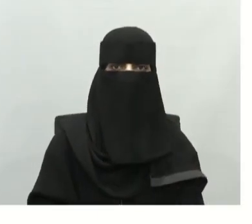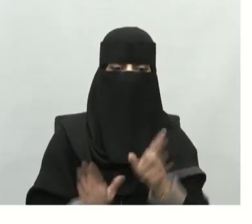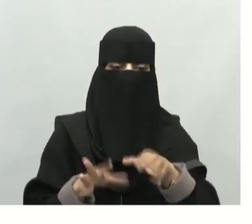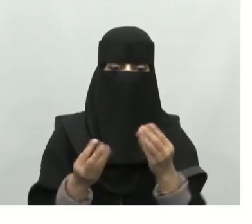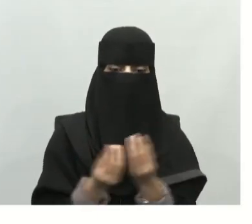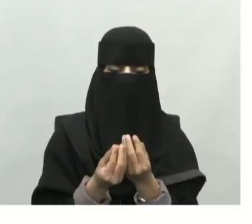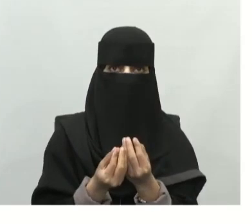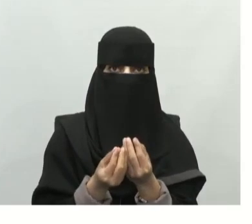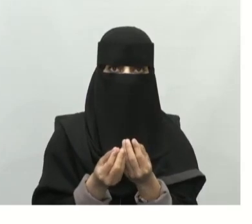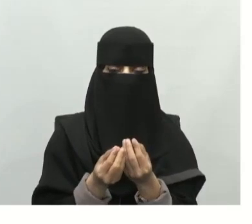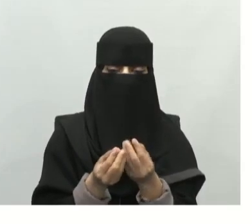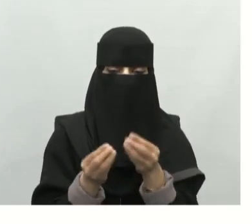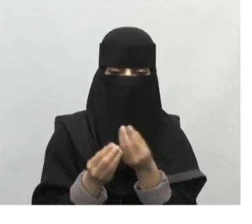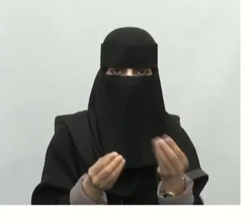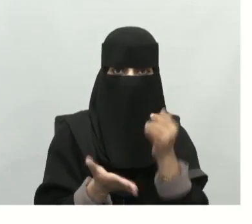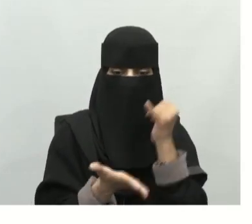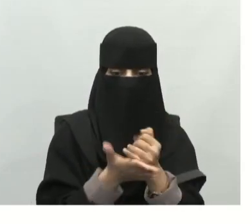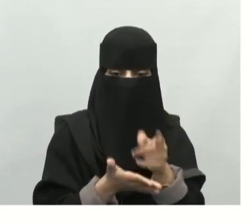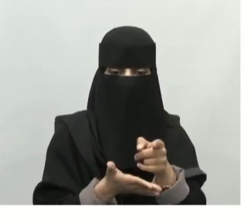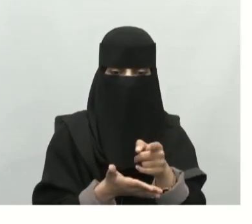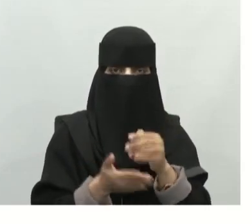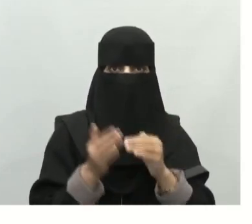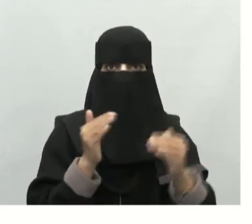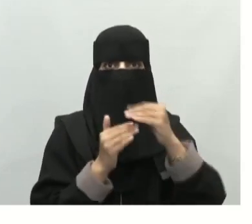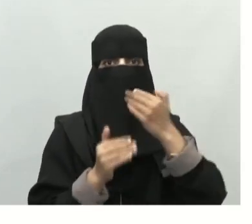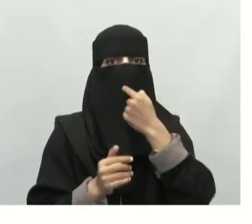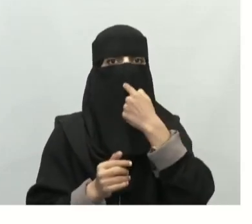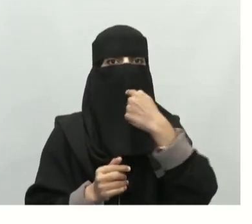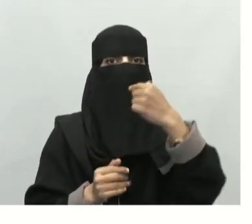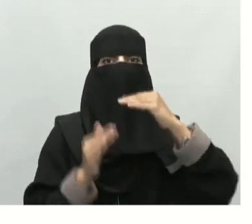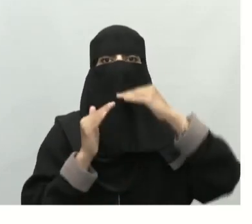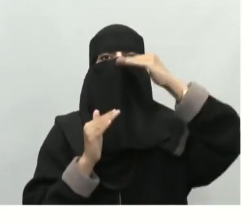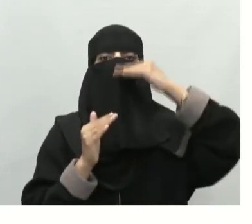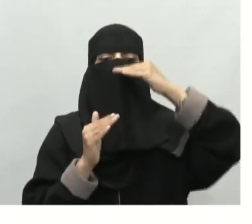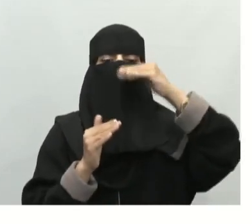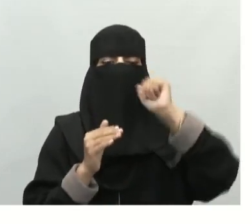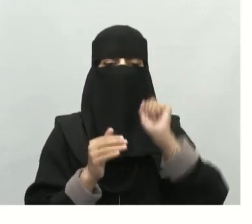يوجد عضو متخصص في سقف الفم في